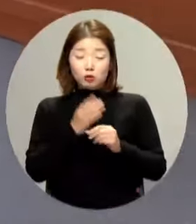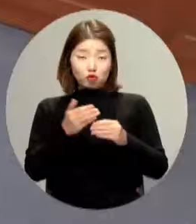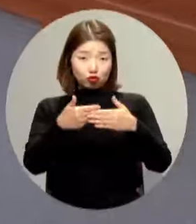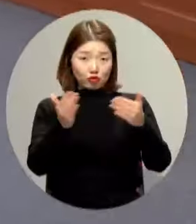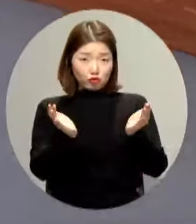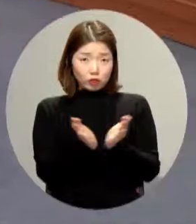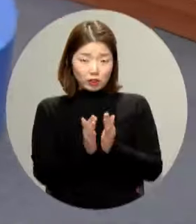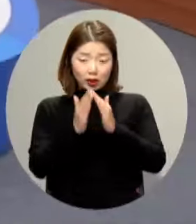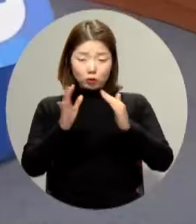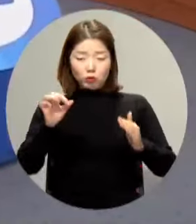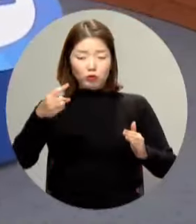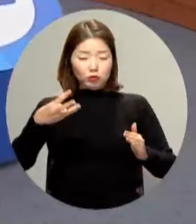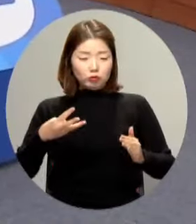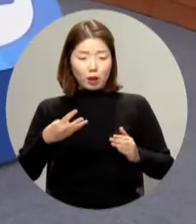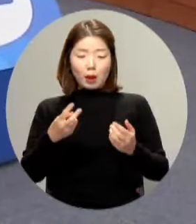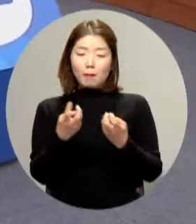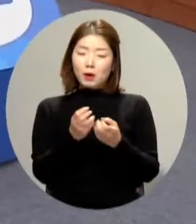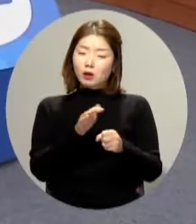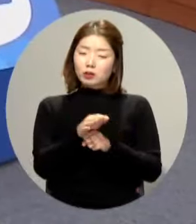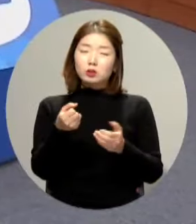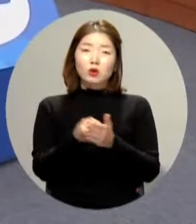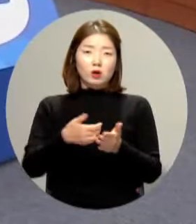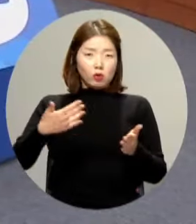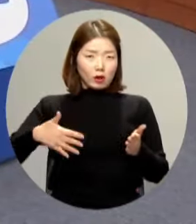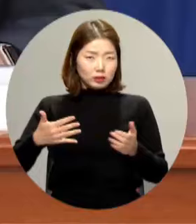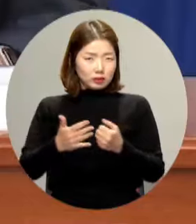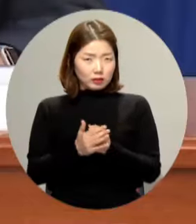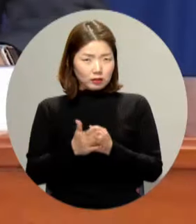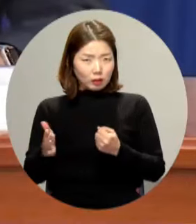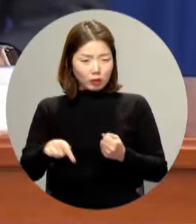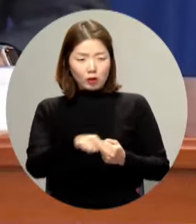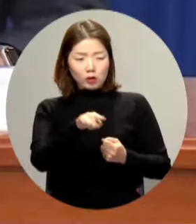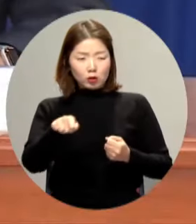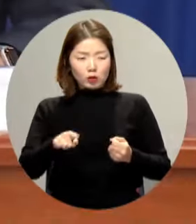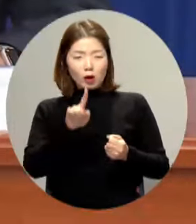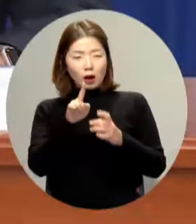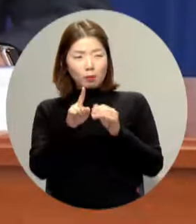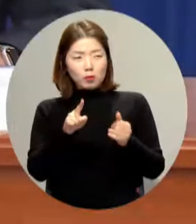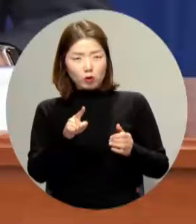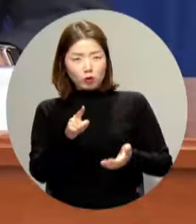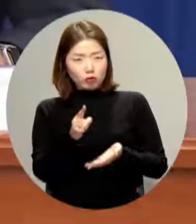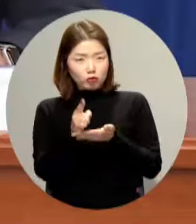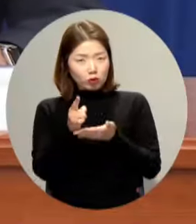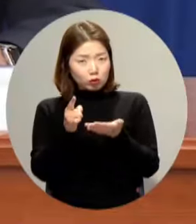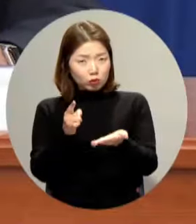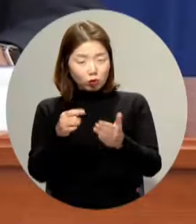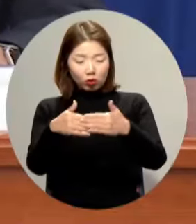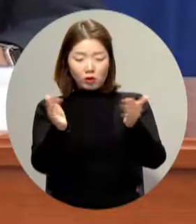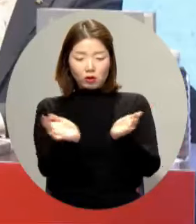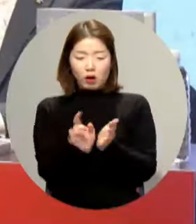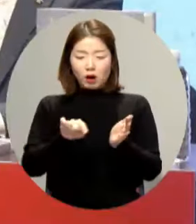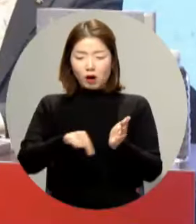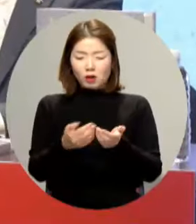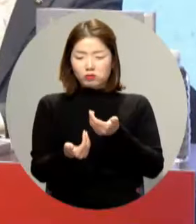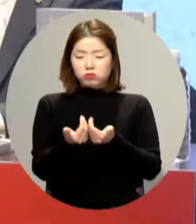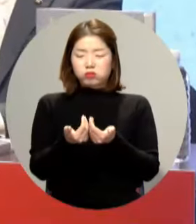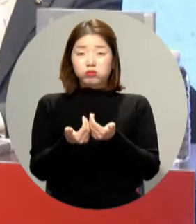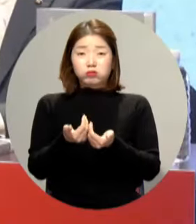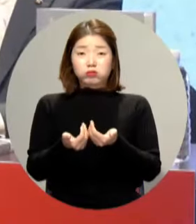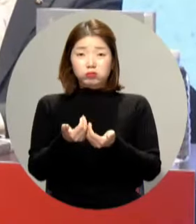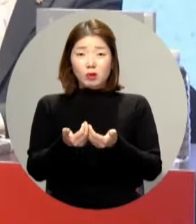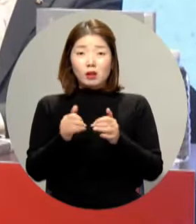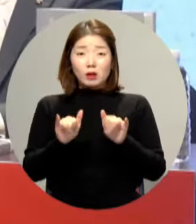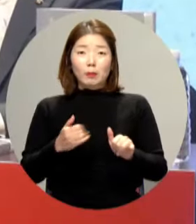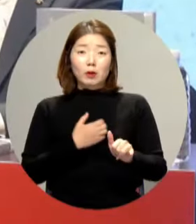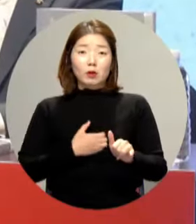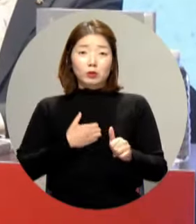전주를 공천 방식을 확정하지 않은 가운데 솔솔 피어오르는 전략 공천설. 당 내부의 분열을 초래할 가능성도